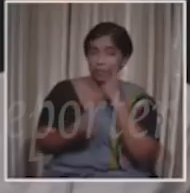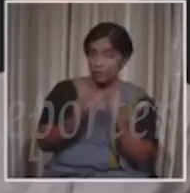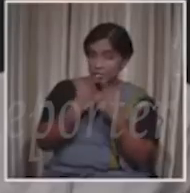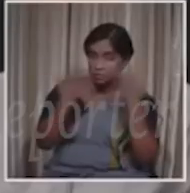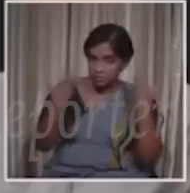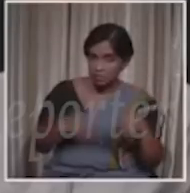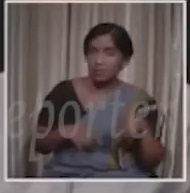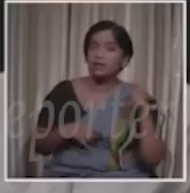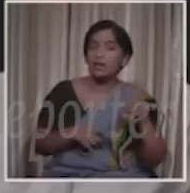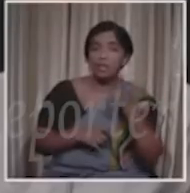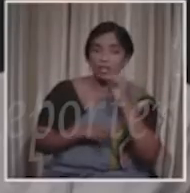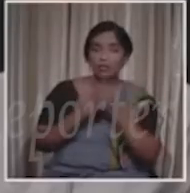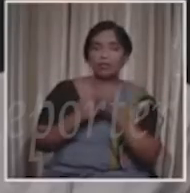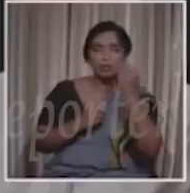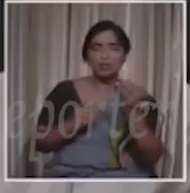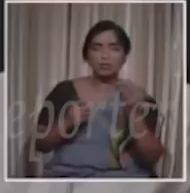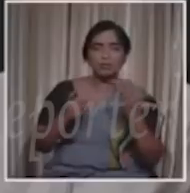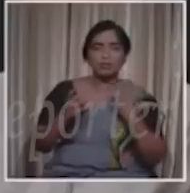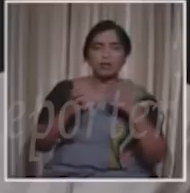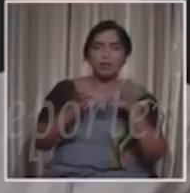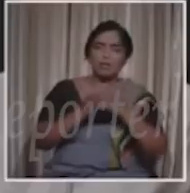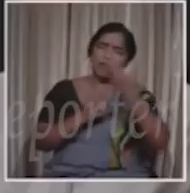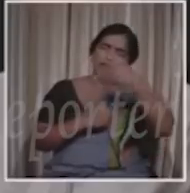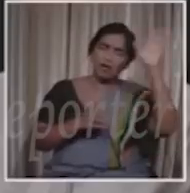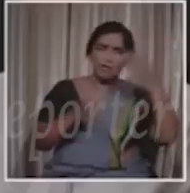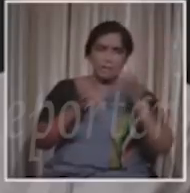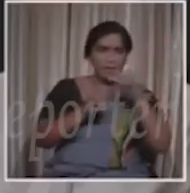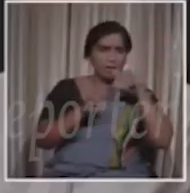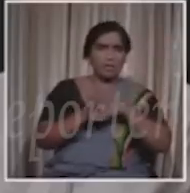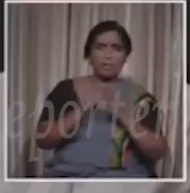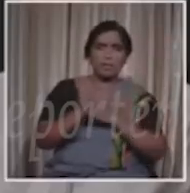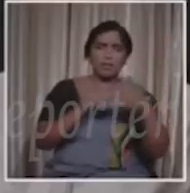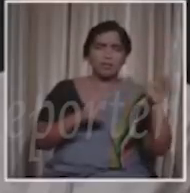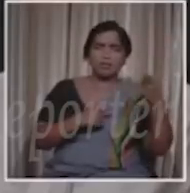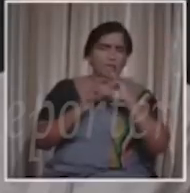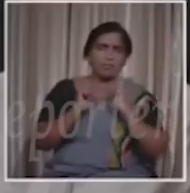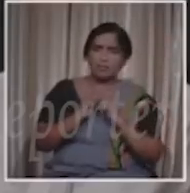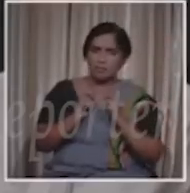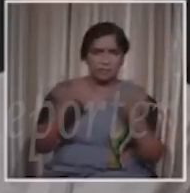හැම පැත්තෙම ඉන්නවා ඉතින් ඒ අය සීළු දෙනාම ඒ අය සීළු දෙනාම අපි